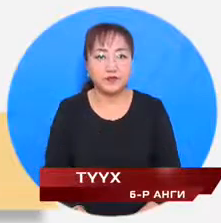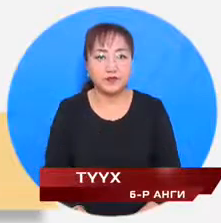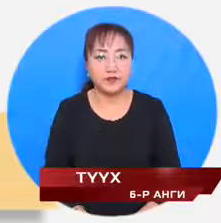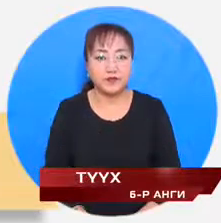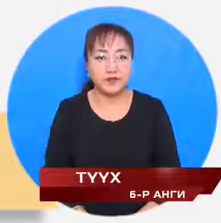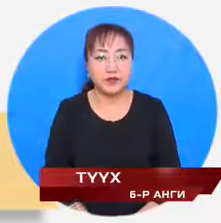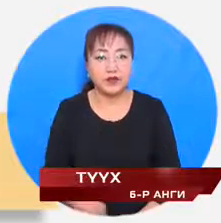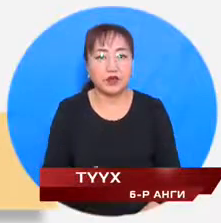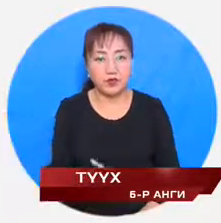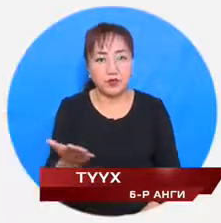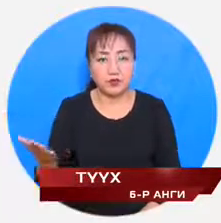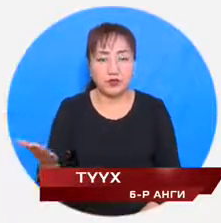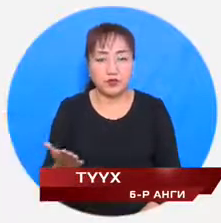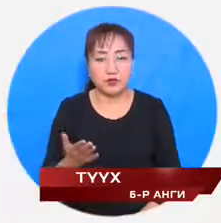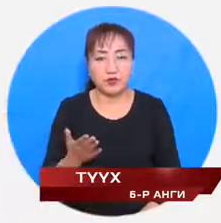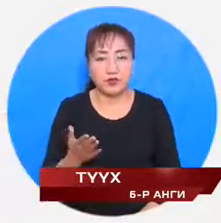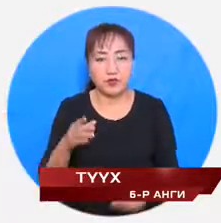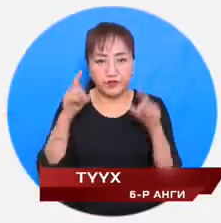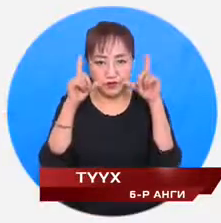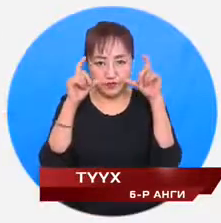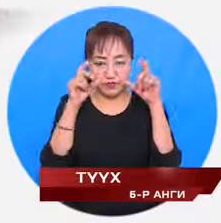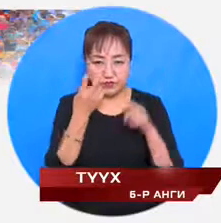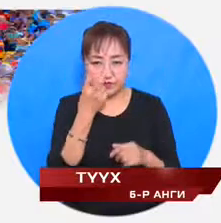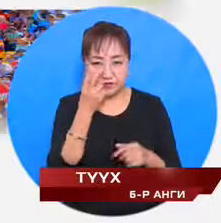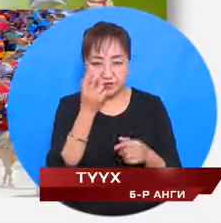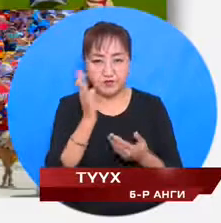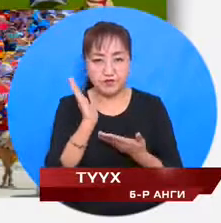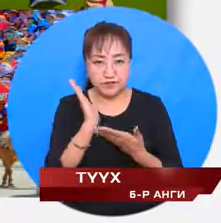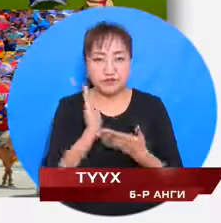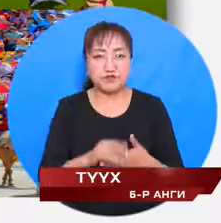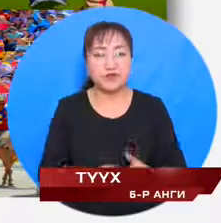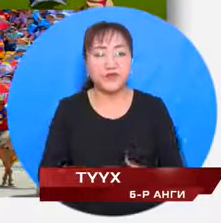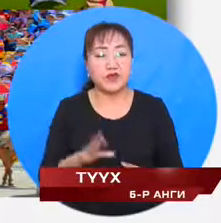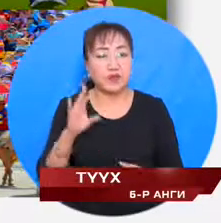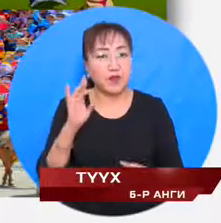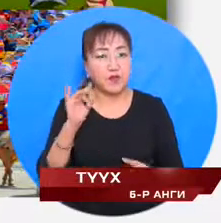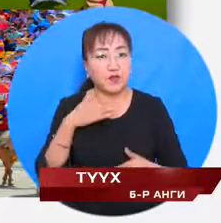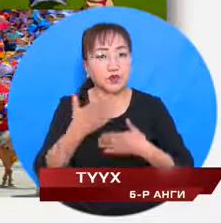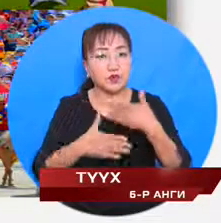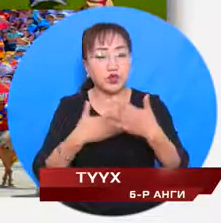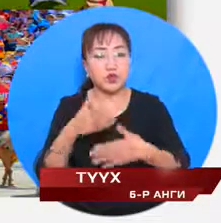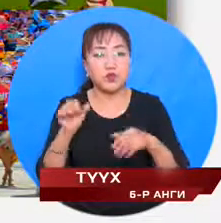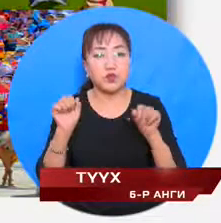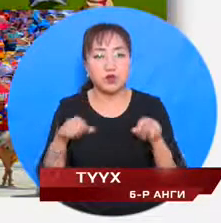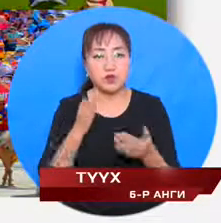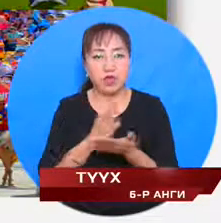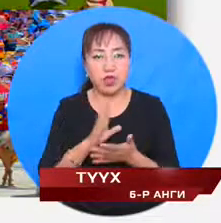За, хүүхдүүд та бүхэн маань дараах зэрэг сайтар ажиглаарай. За, ямар үйл явдал болж байна вэ?